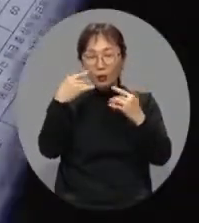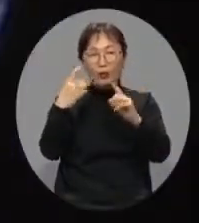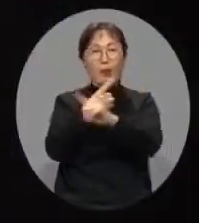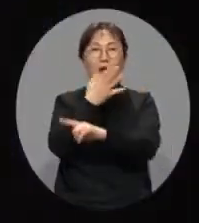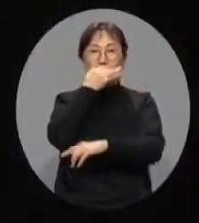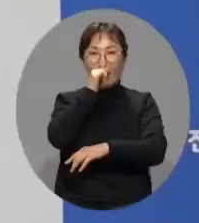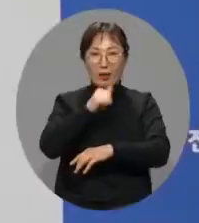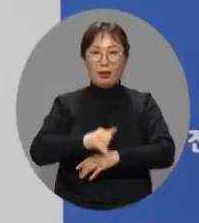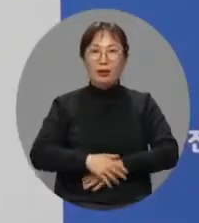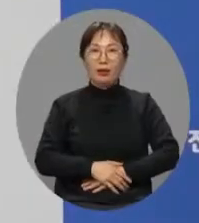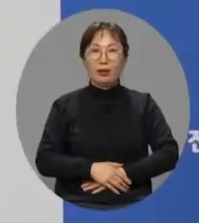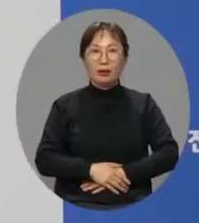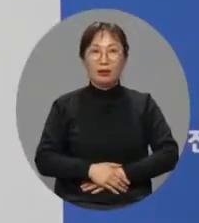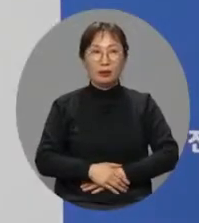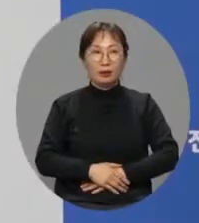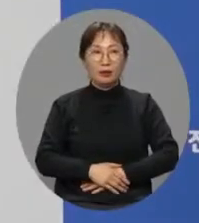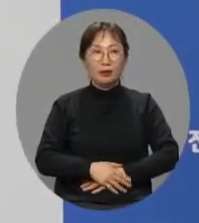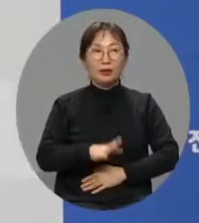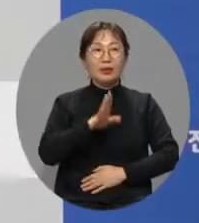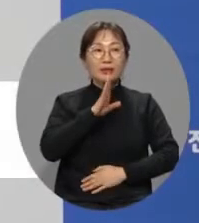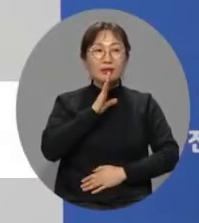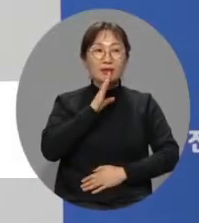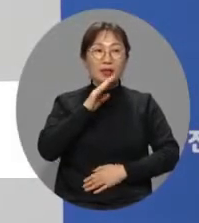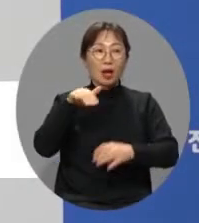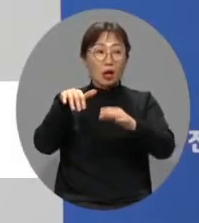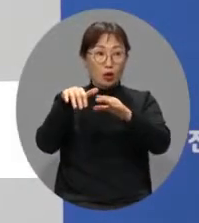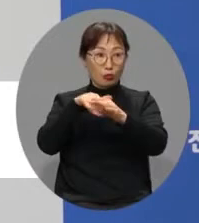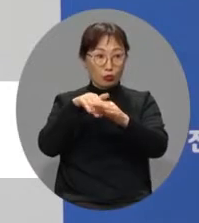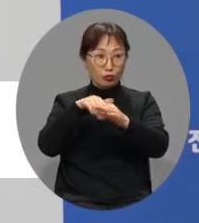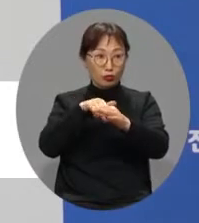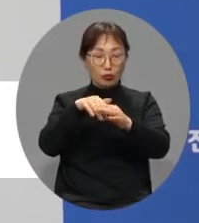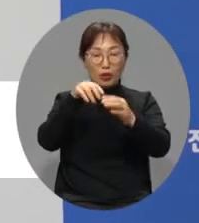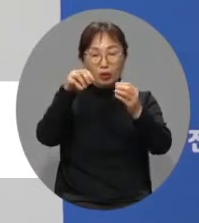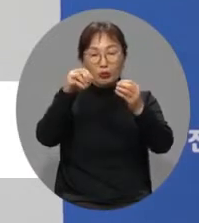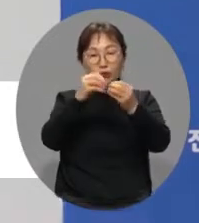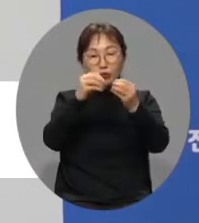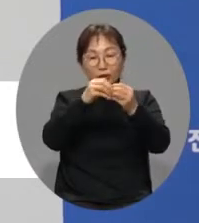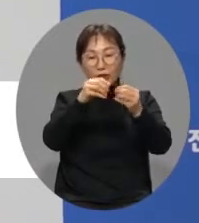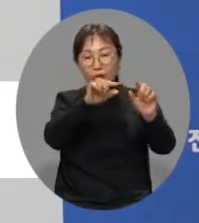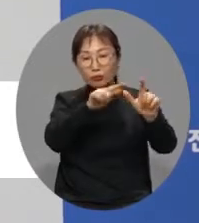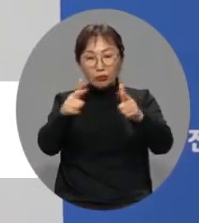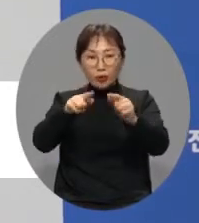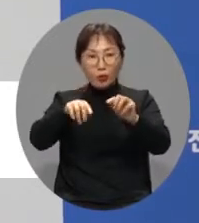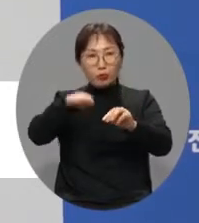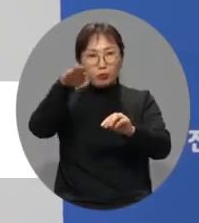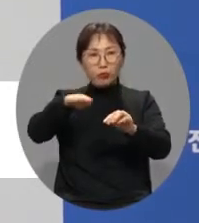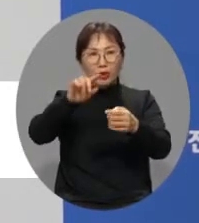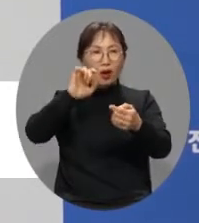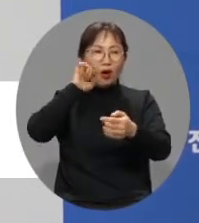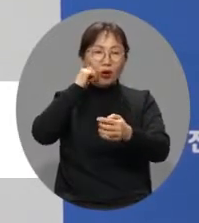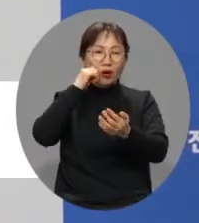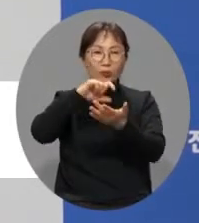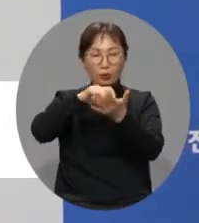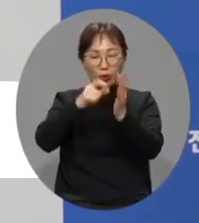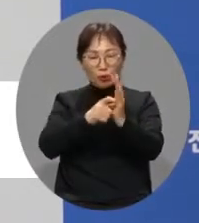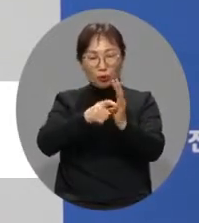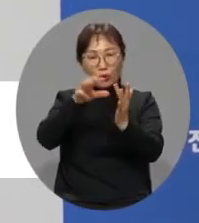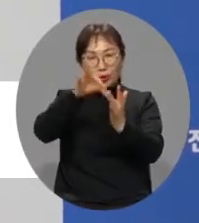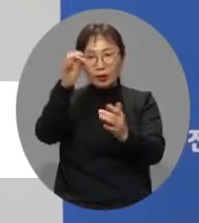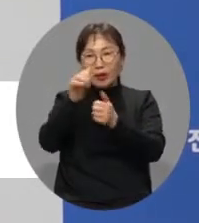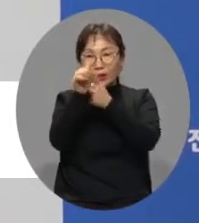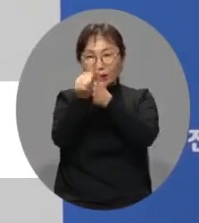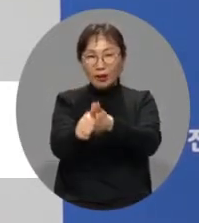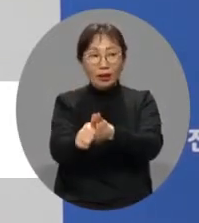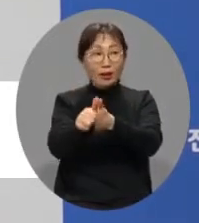있습니다 뜰 문학 에 어떤 난이도 측면에 있어서 약간의 어떤가 보고 선택에 냐에 따라서